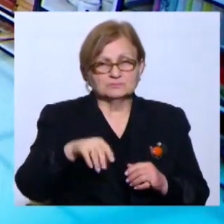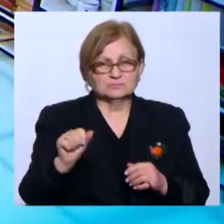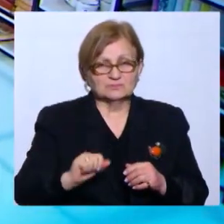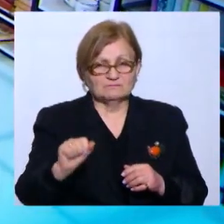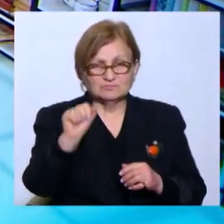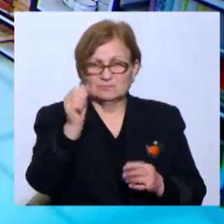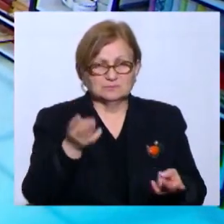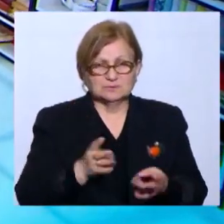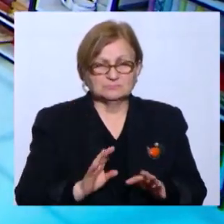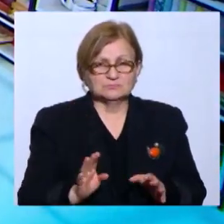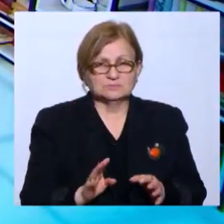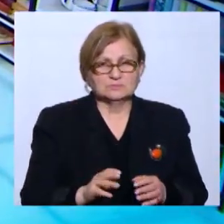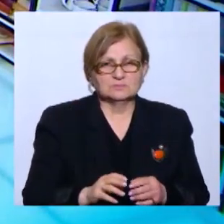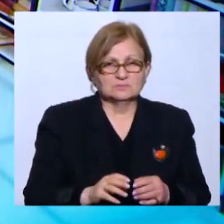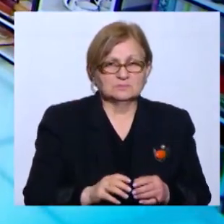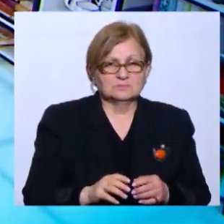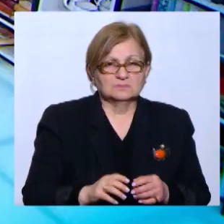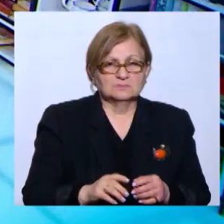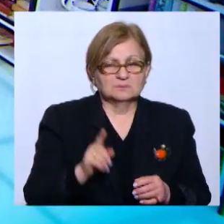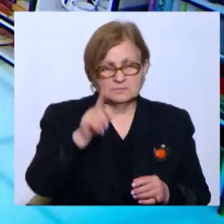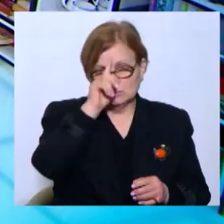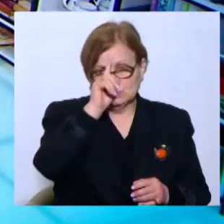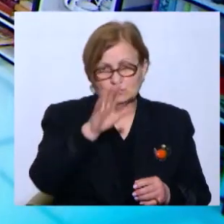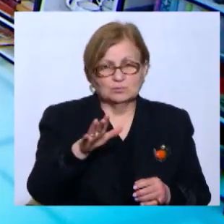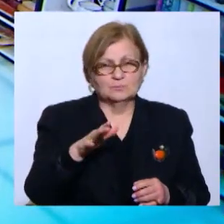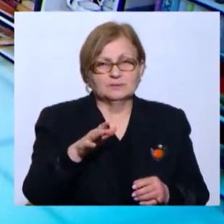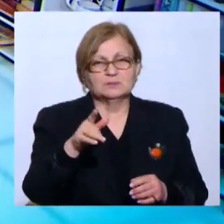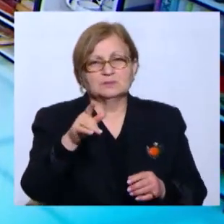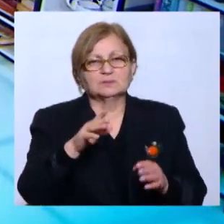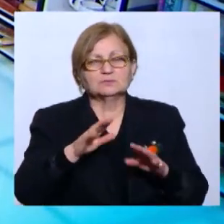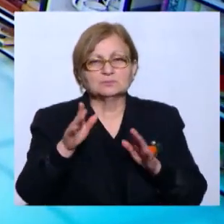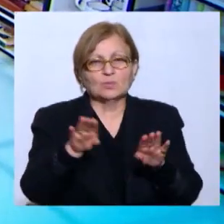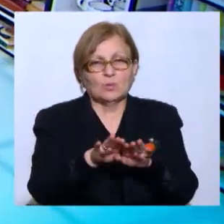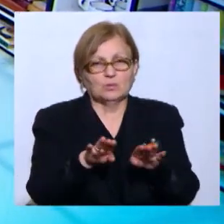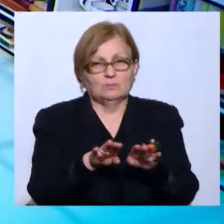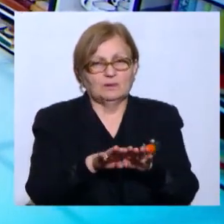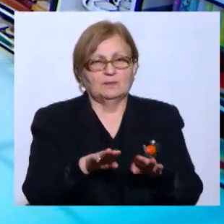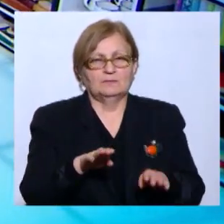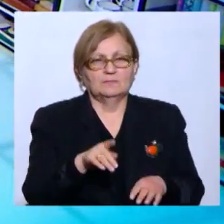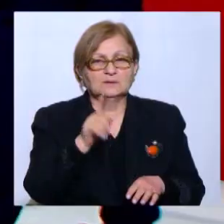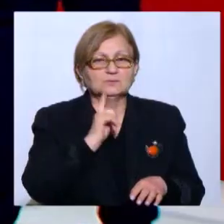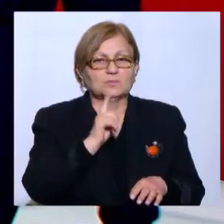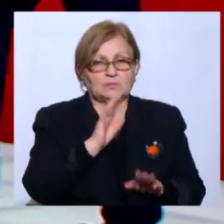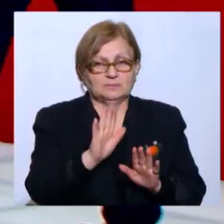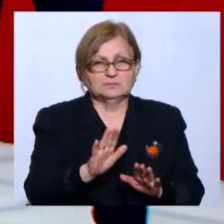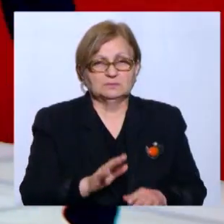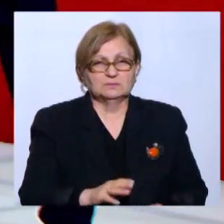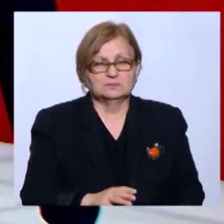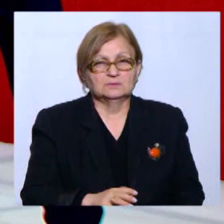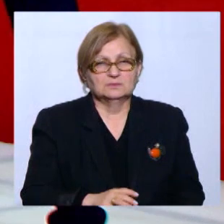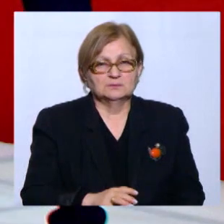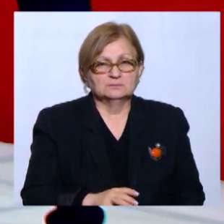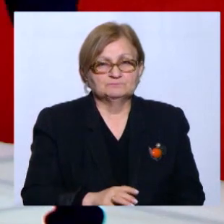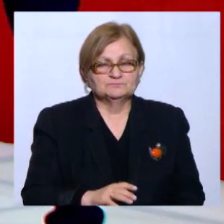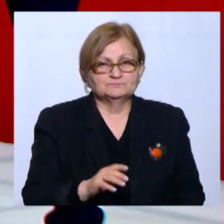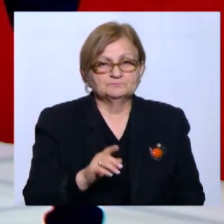უკვე, რადგან ეს ძალიან ცნობილი ტრიგონომეტრიული ტოლობა, ეს დროებით დავტოვოთ, ამიტომ დაგჭირდება ესეც,